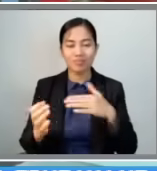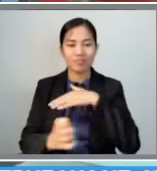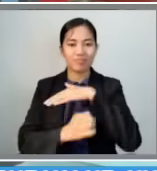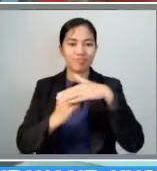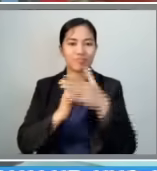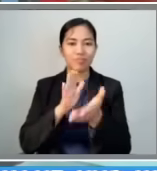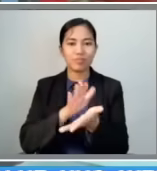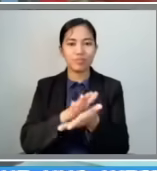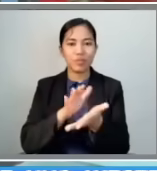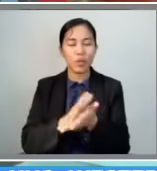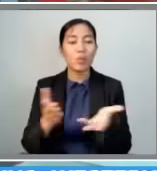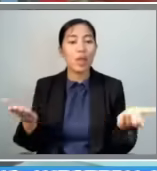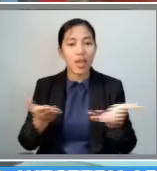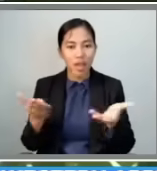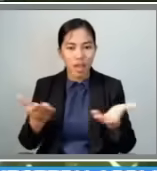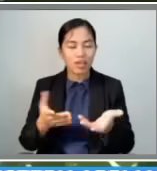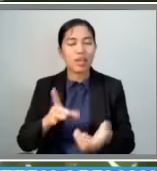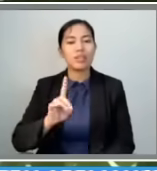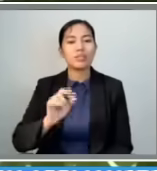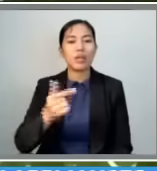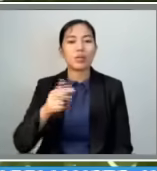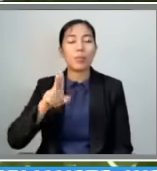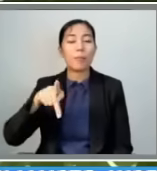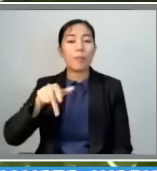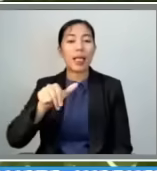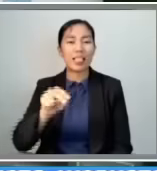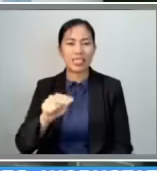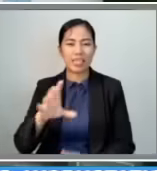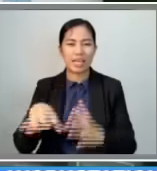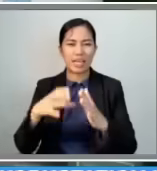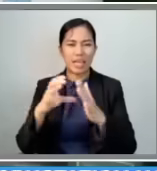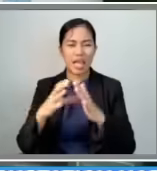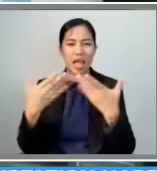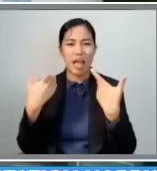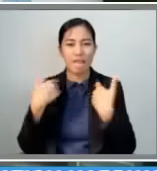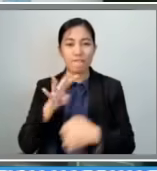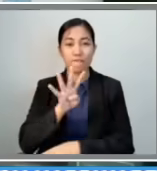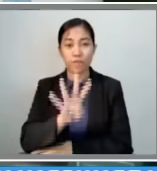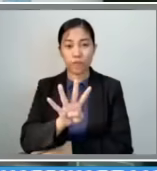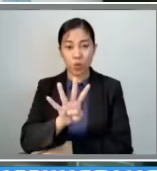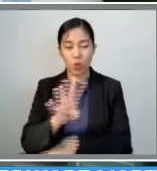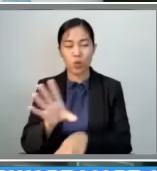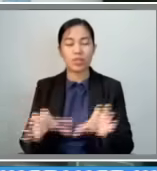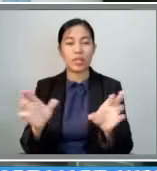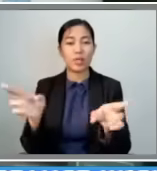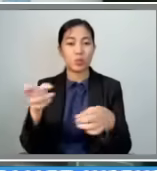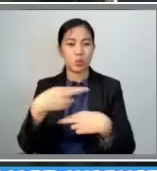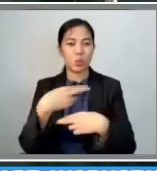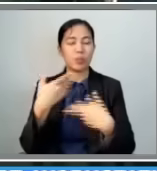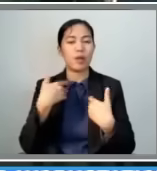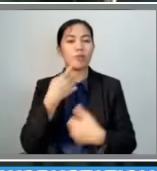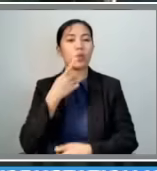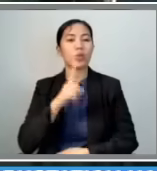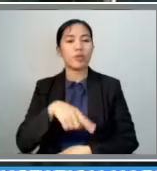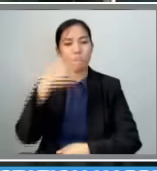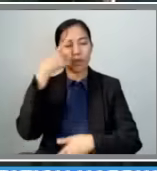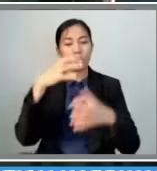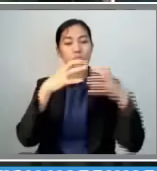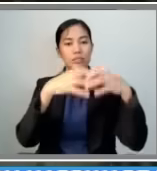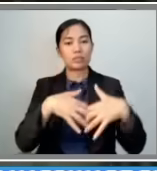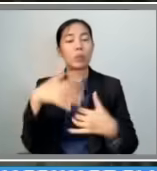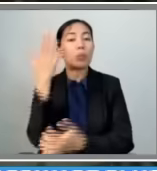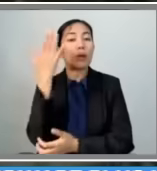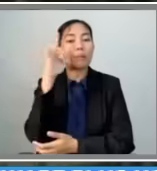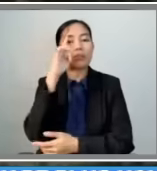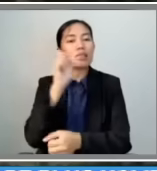City. 4 na classroom doon ang may demolition order na. Delikado na para sa mga mag-aaral at guro ang lumang gusali